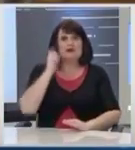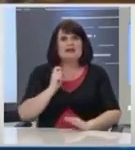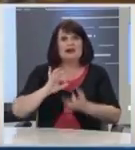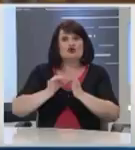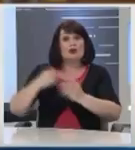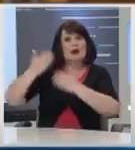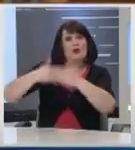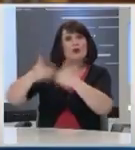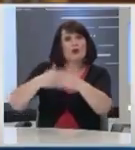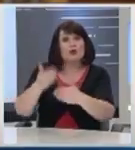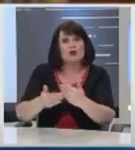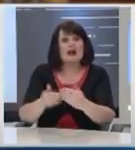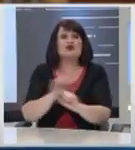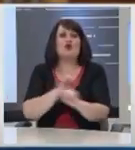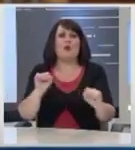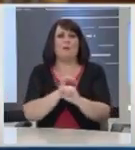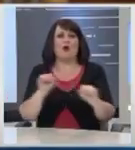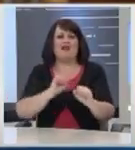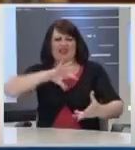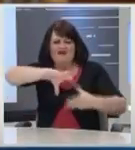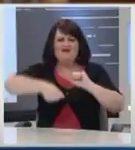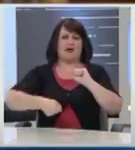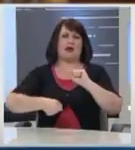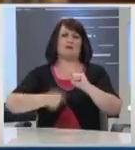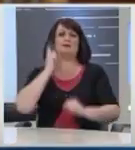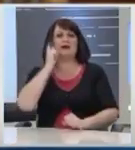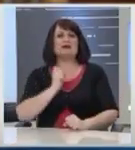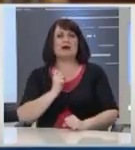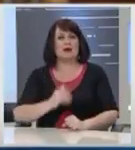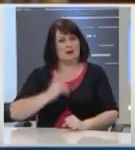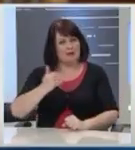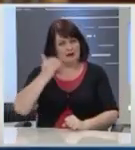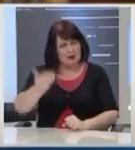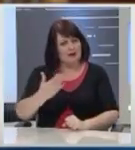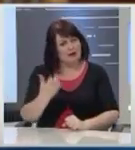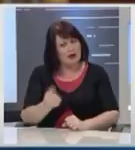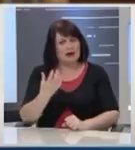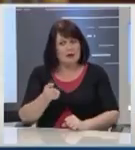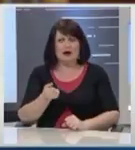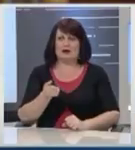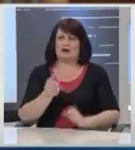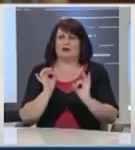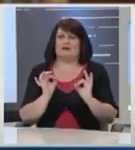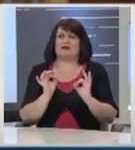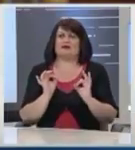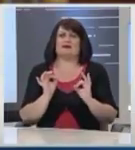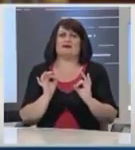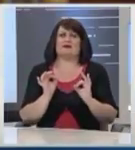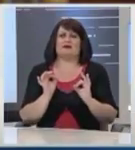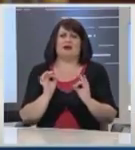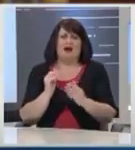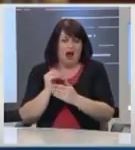ιστορικά η τρομοκρατία και η βία. Μετά, βεβαίως, υπήρξε και από την πλευρά της